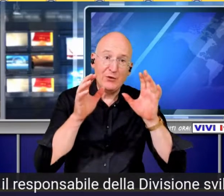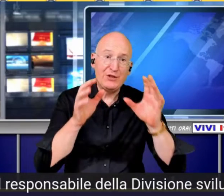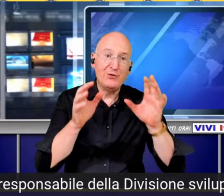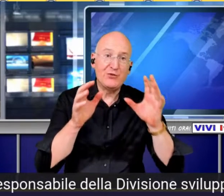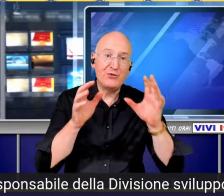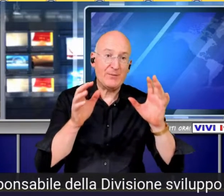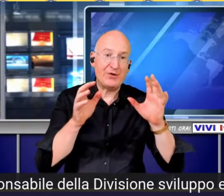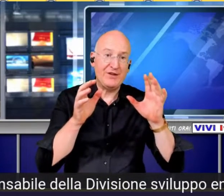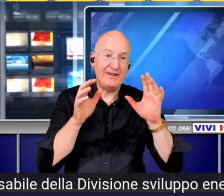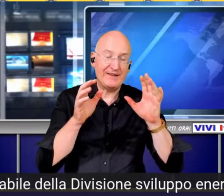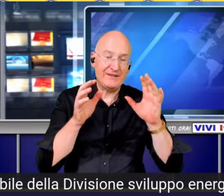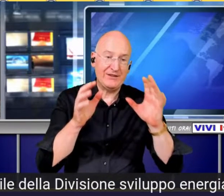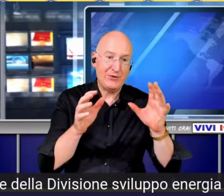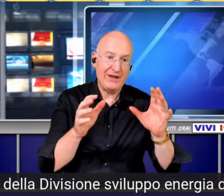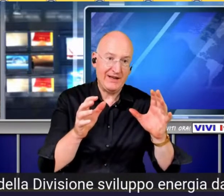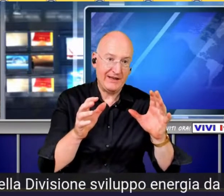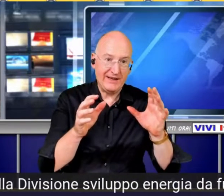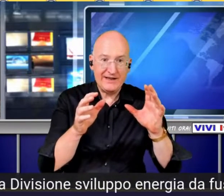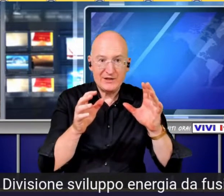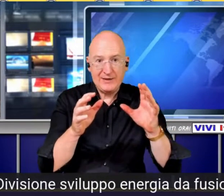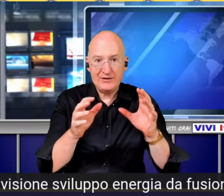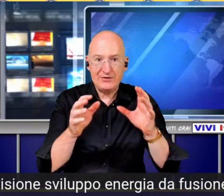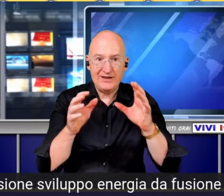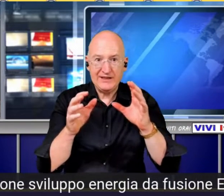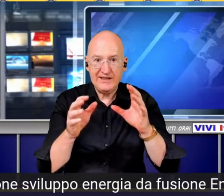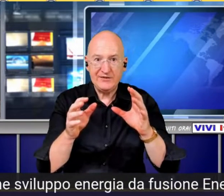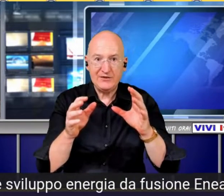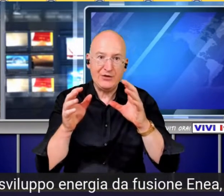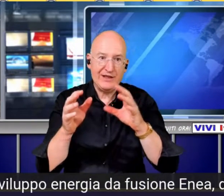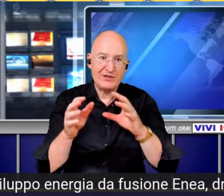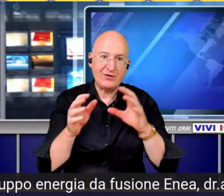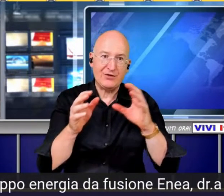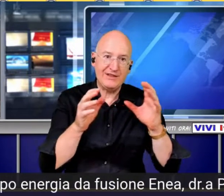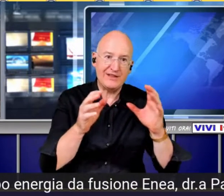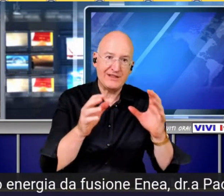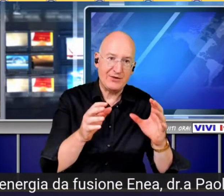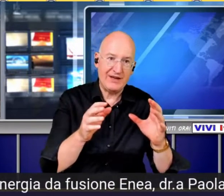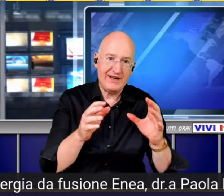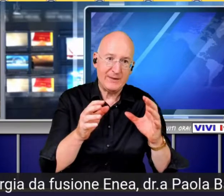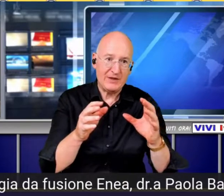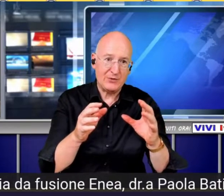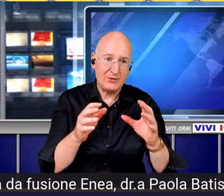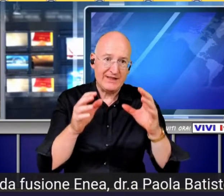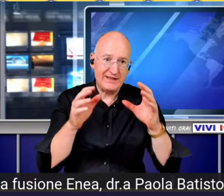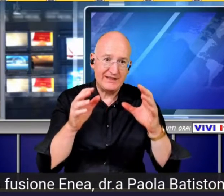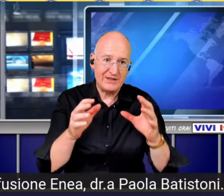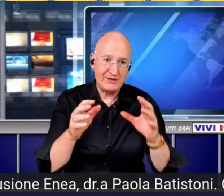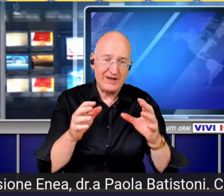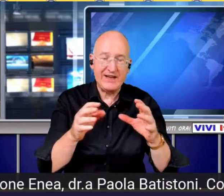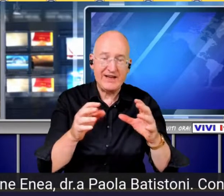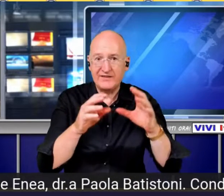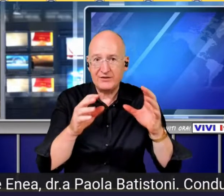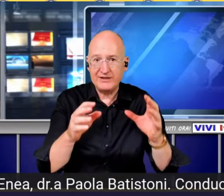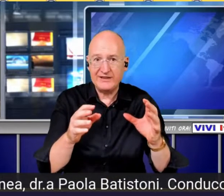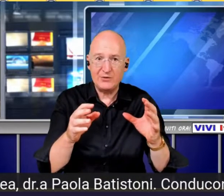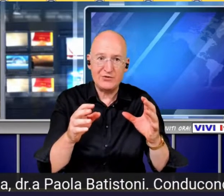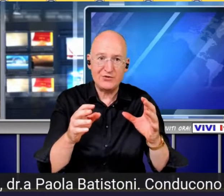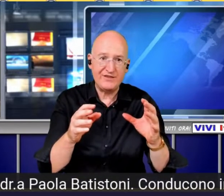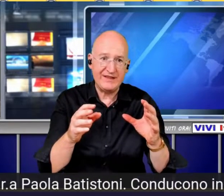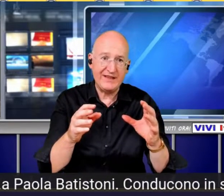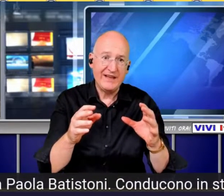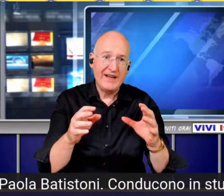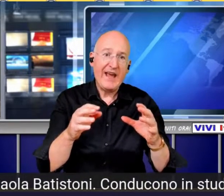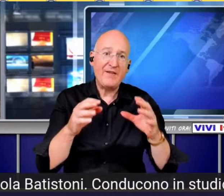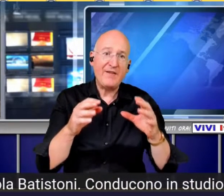specifichiamo, non induce la proliferazione nucleare, che è l'aspetto negativo connesso con l'energia nucleare, per cui dall'energia nucleare, tra virgolette, da